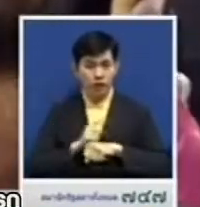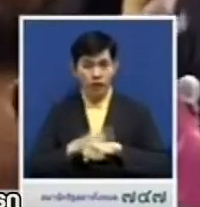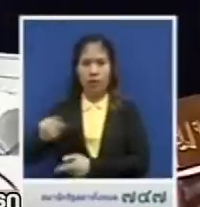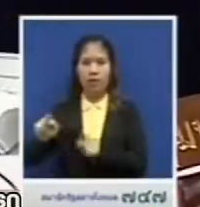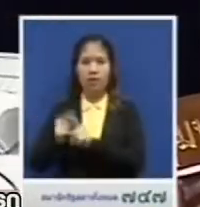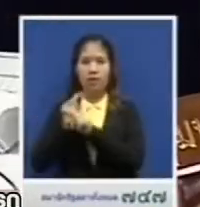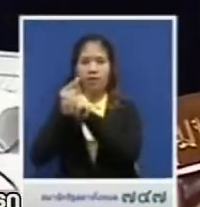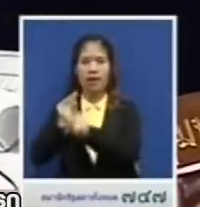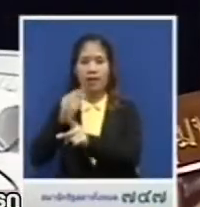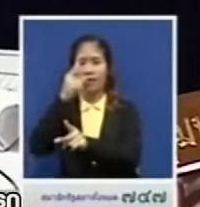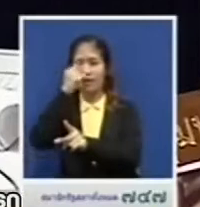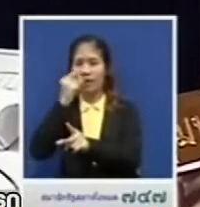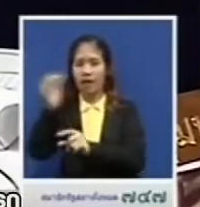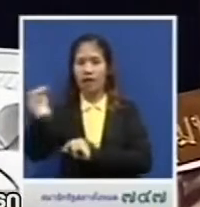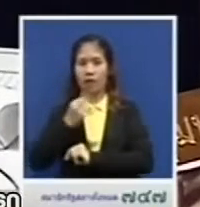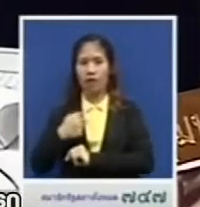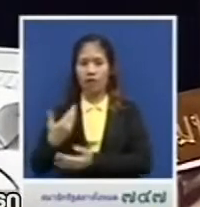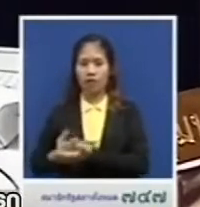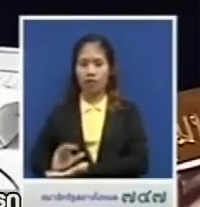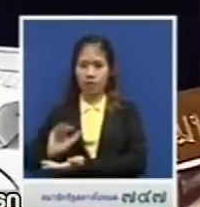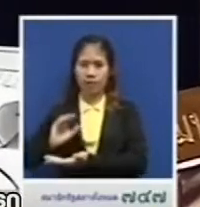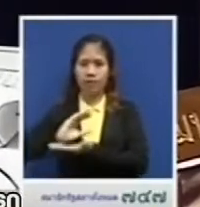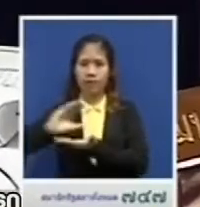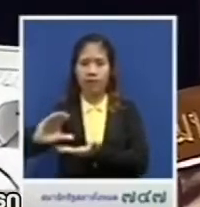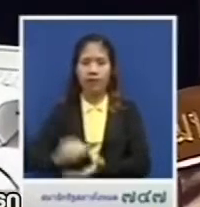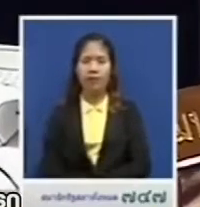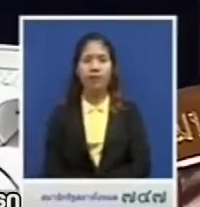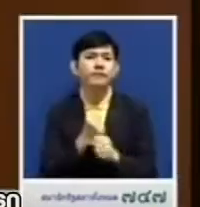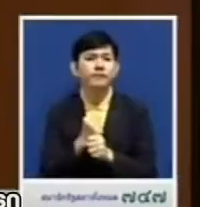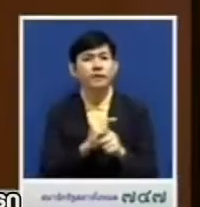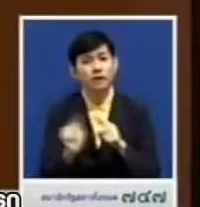โปรแกรมอ่ะนะครับพอมีคนพูดแล้วมันก็เข้าไปแล้วพิมพ์ให้นี่มันน่าจะสะดวกกว่านี